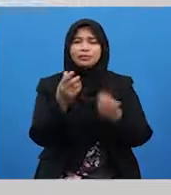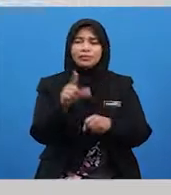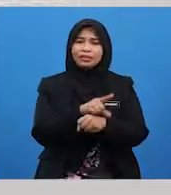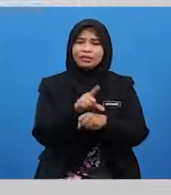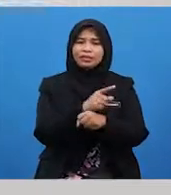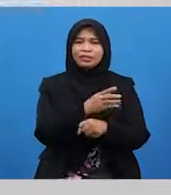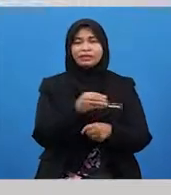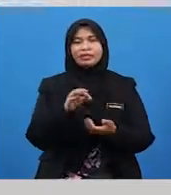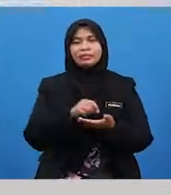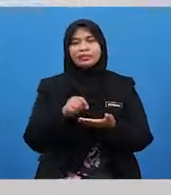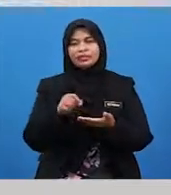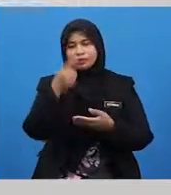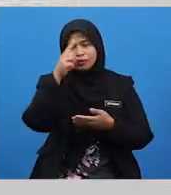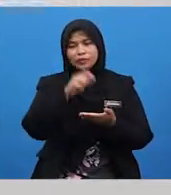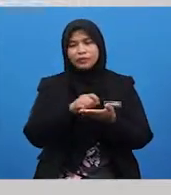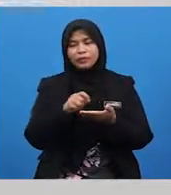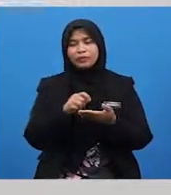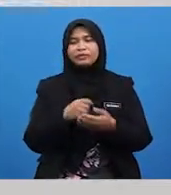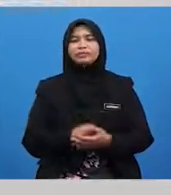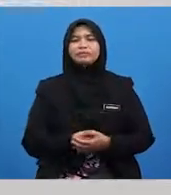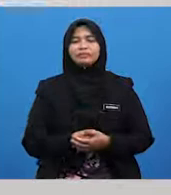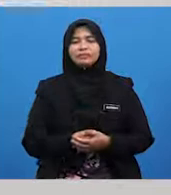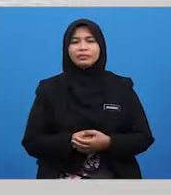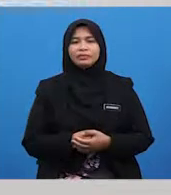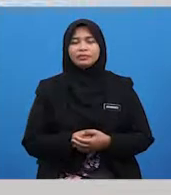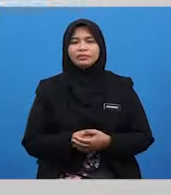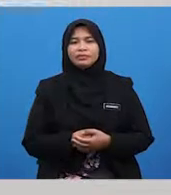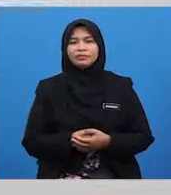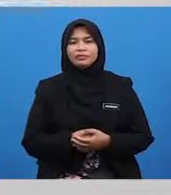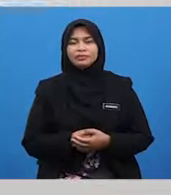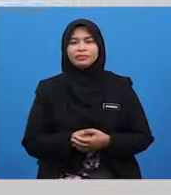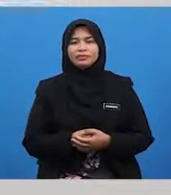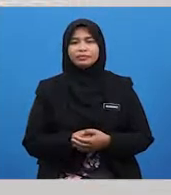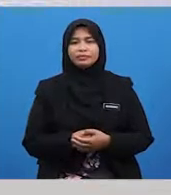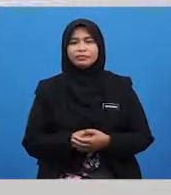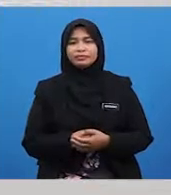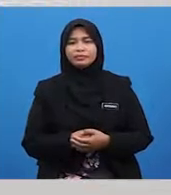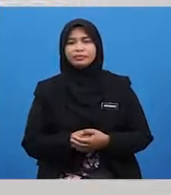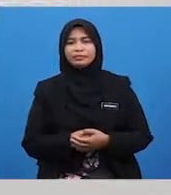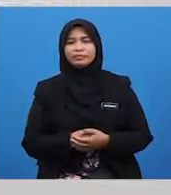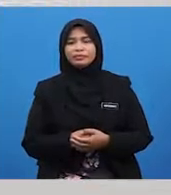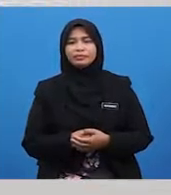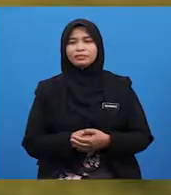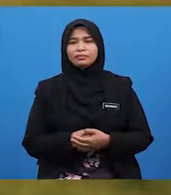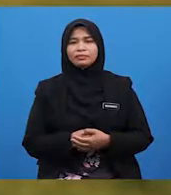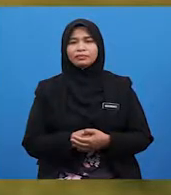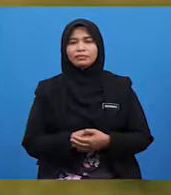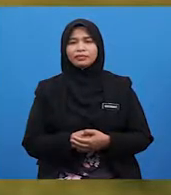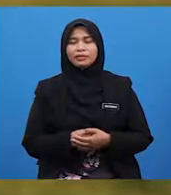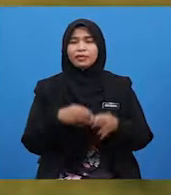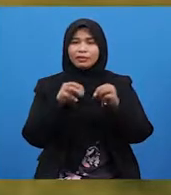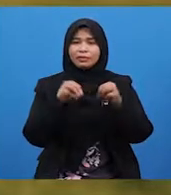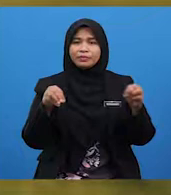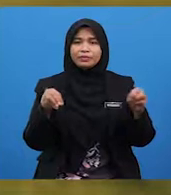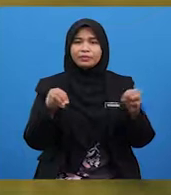dan pensel untuk menulis catatan dan nota sepanjang pembelajaran pada hari ini.